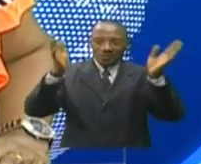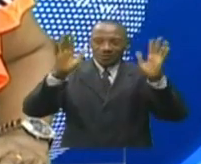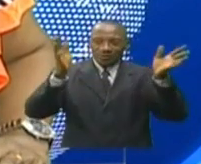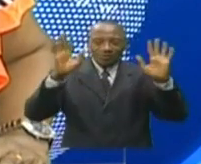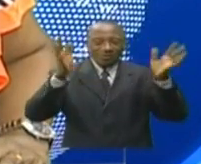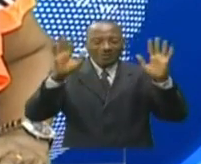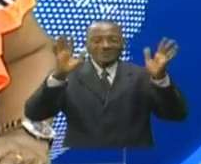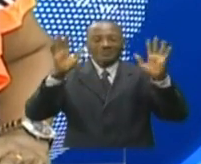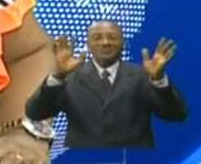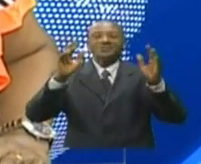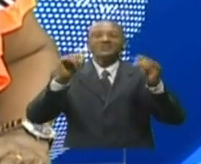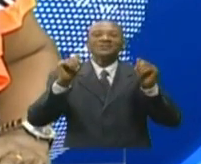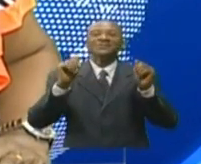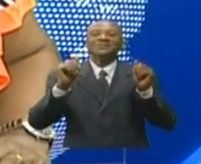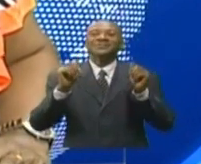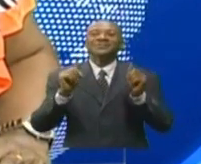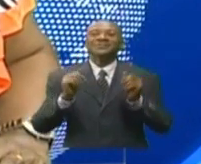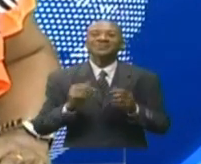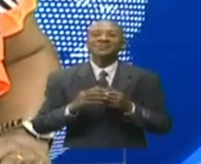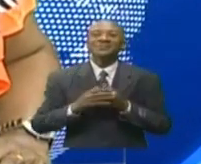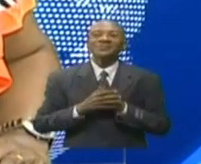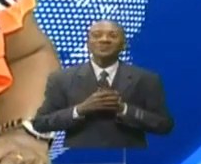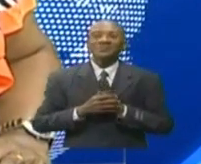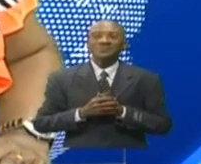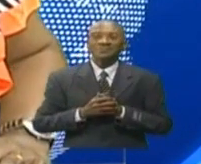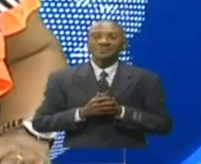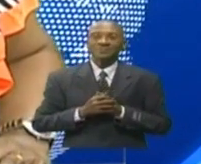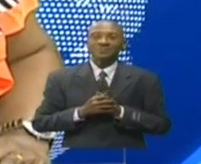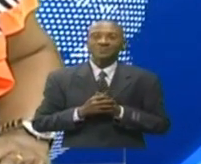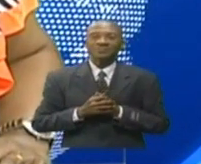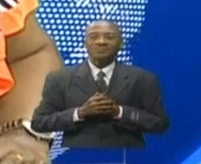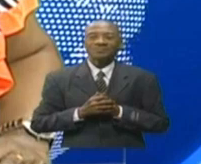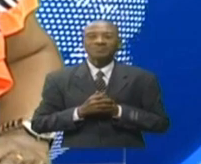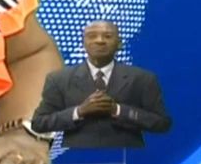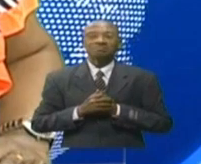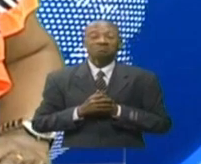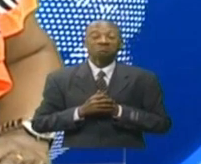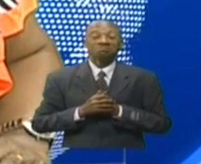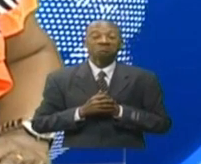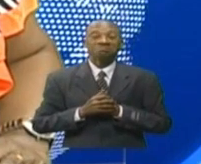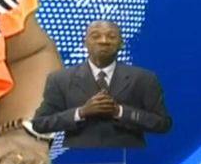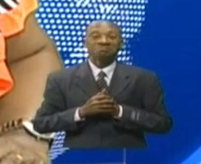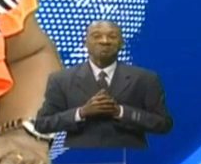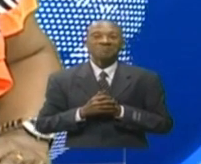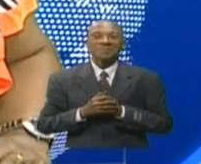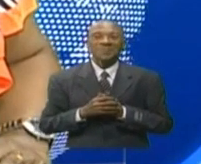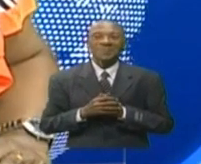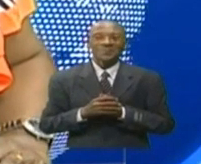l'actualité, c'est tout à l'heure à 20h avec Françoise Bulaboaki. D'ici la bonne suite de programme sur l'RTNC.